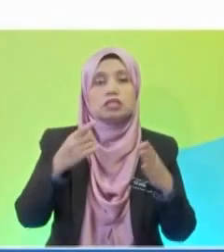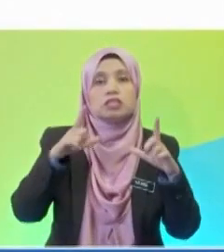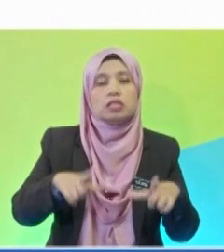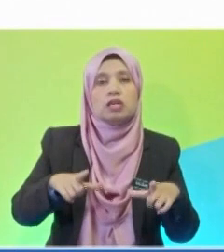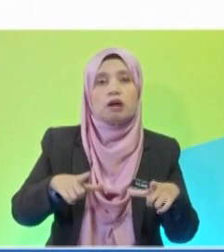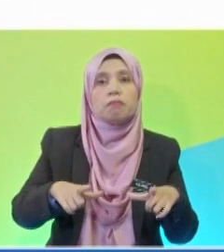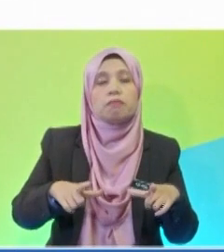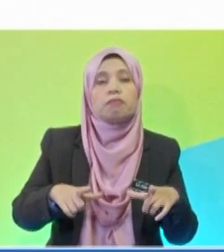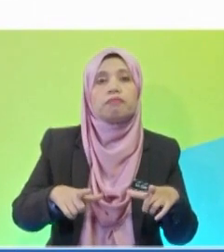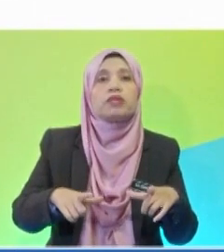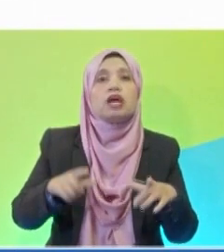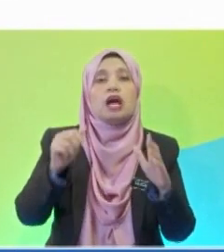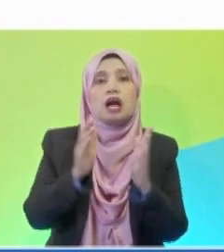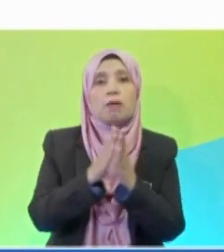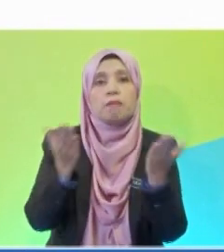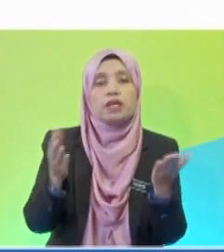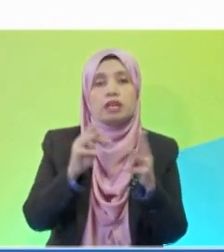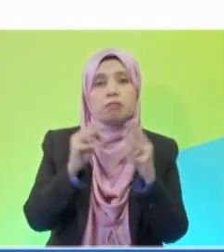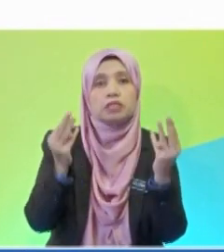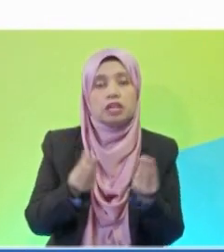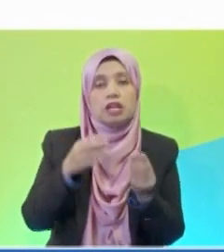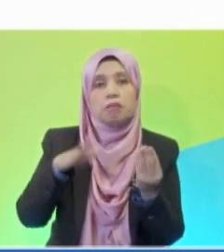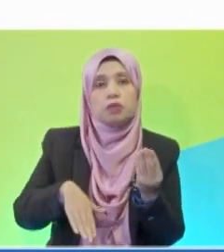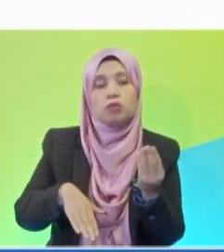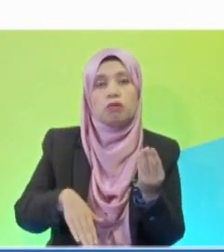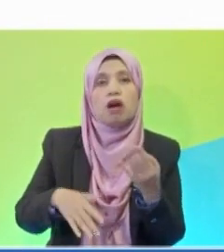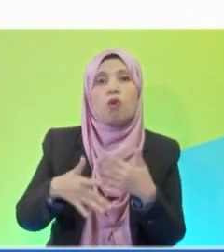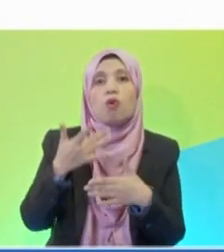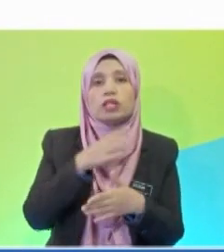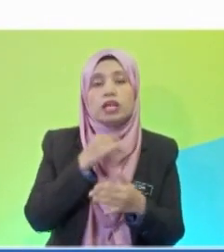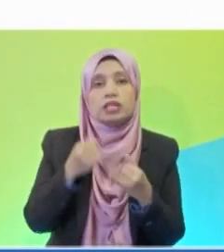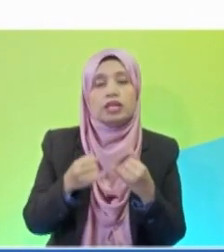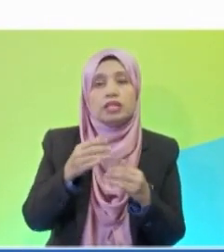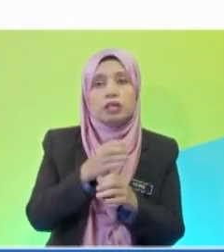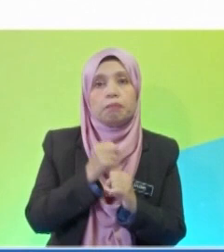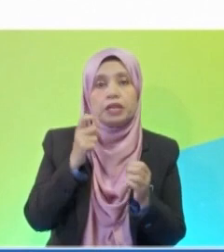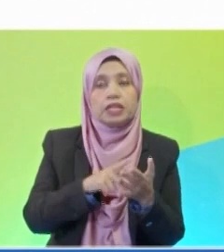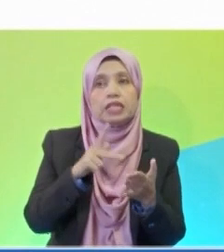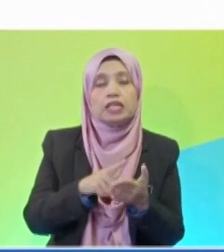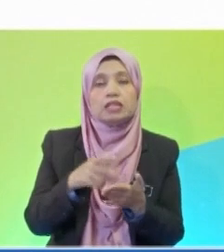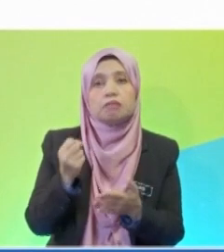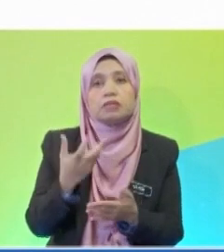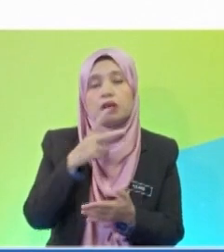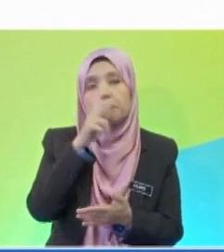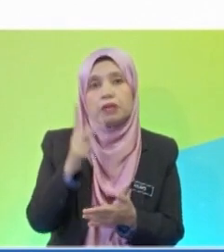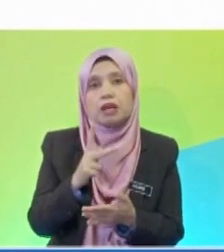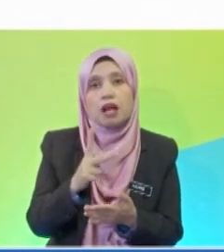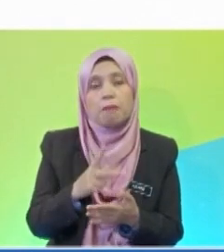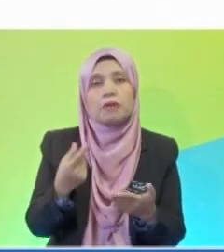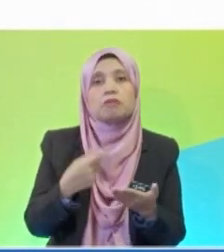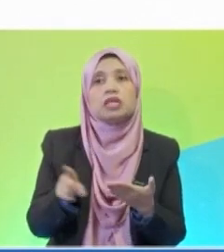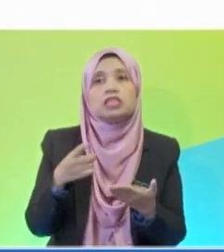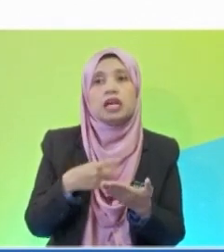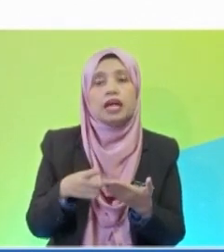dan majalah belum bayar awal, akhbar dan majalah belum bayar akhir dan cikgu dapat kira berapakah pendapatan dan perbelanjaan.